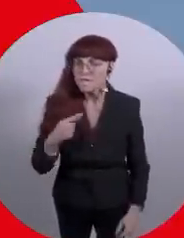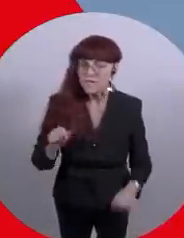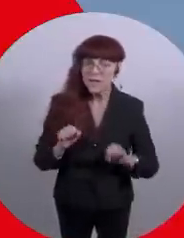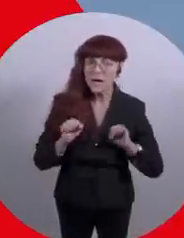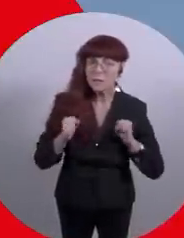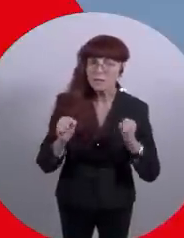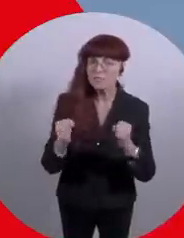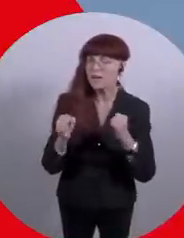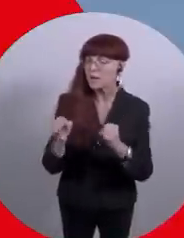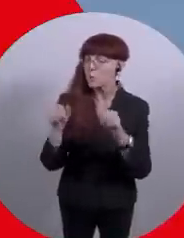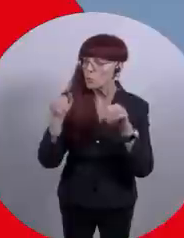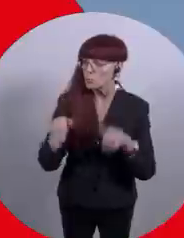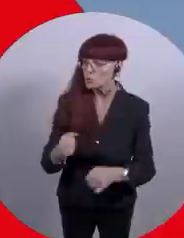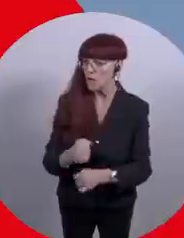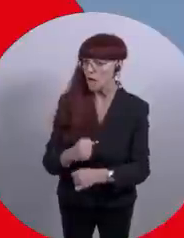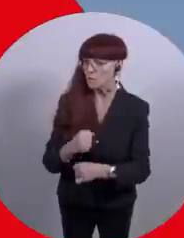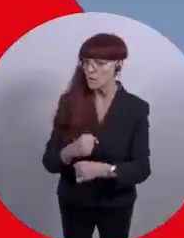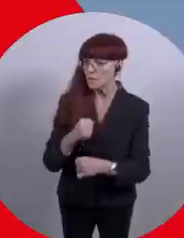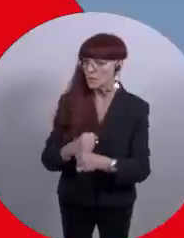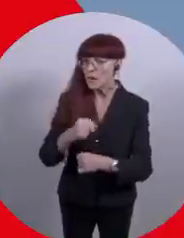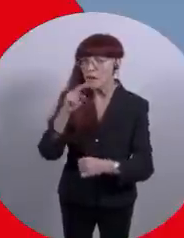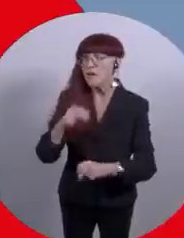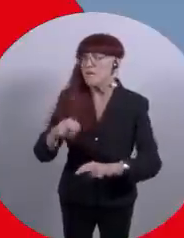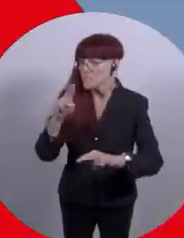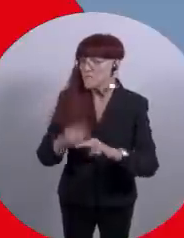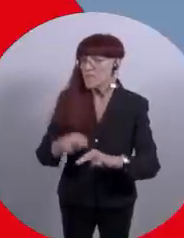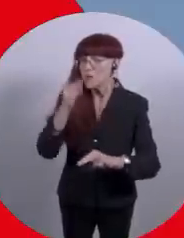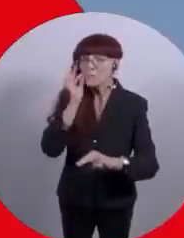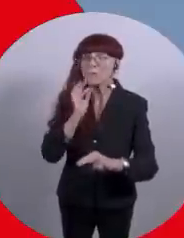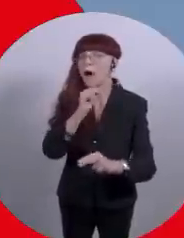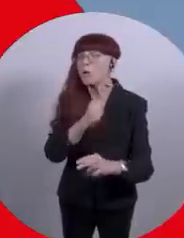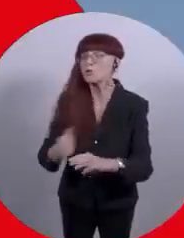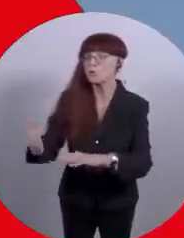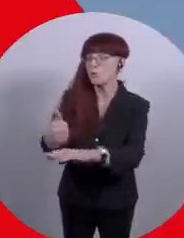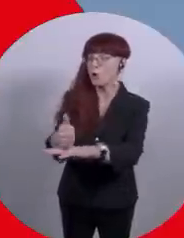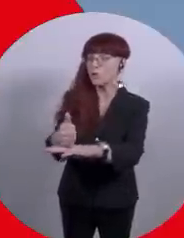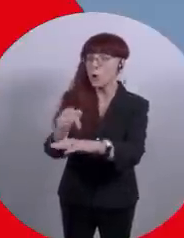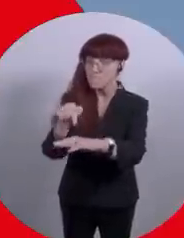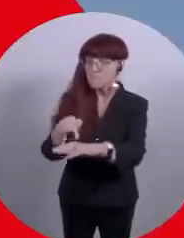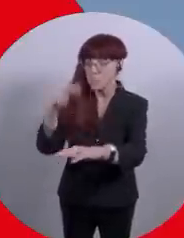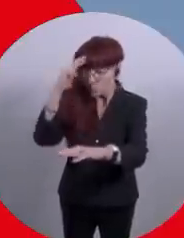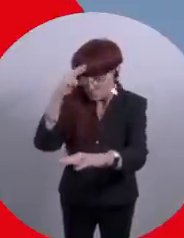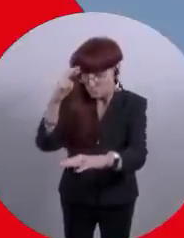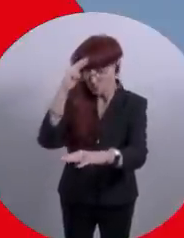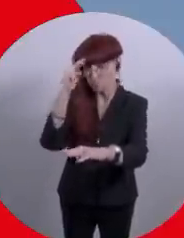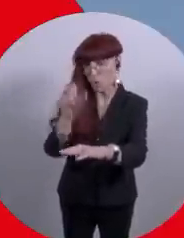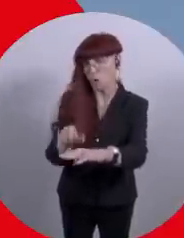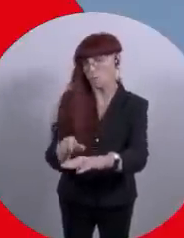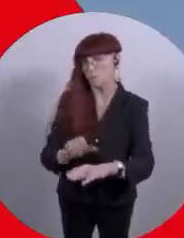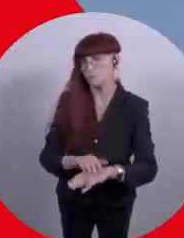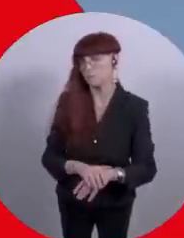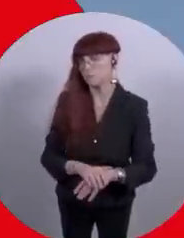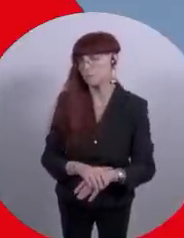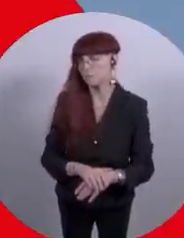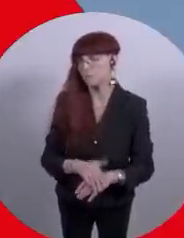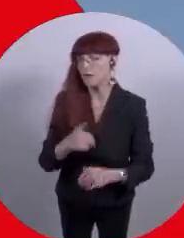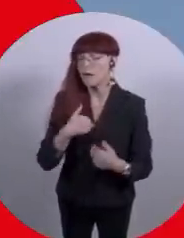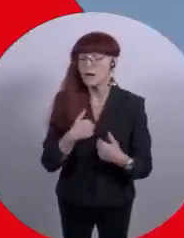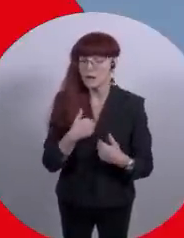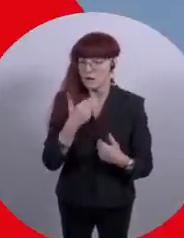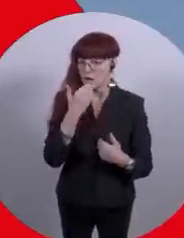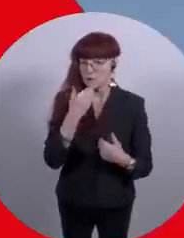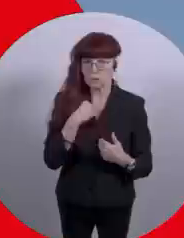dass auch wenn wir Frauen vorne haben wir diese auch entsprechend wertschöpfen ich werde jetzt keine